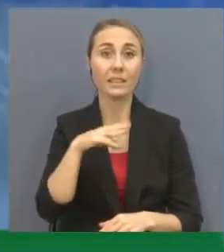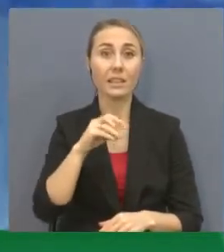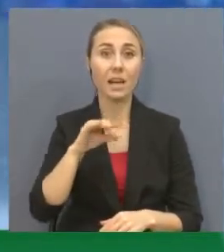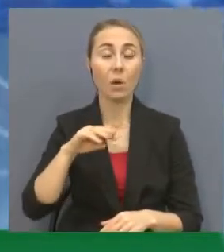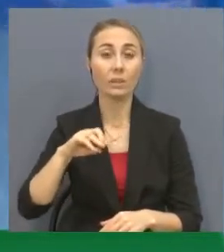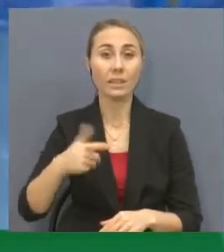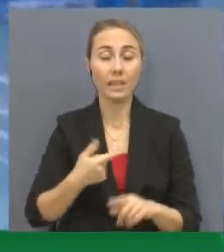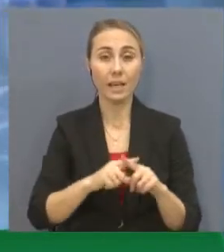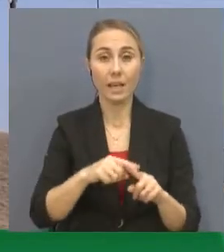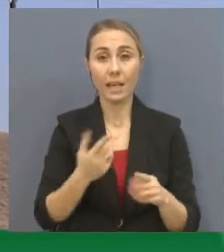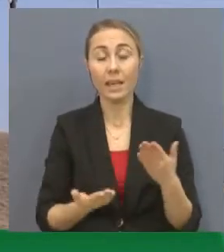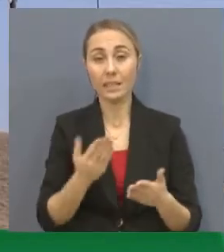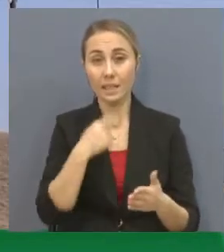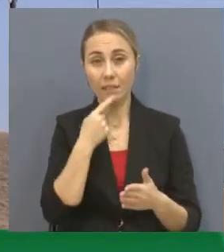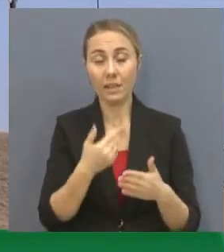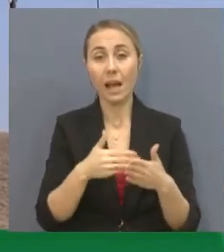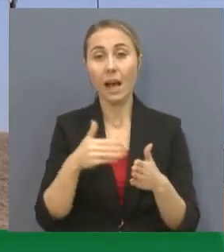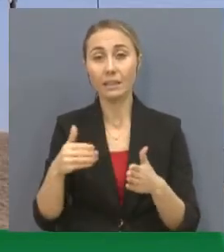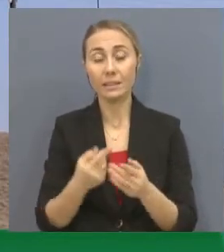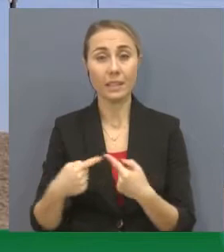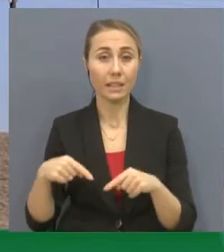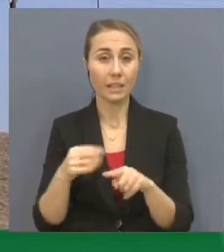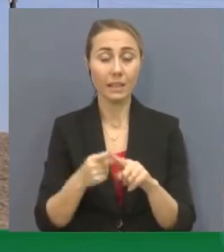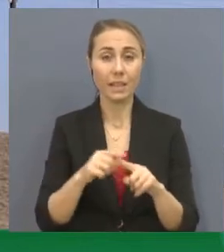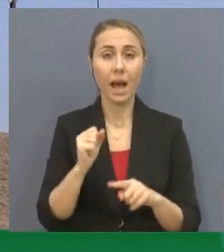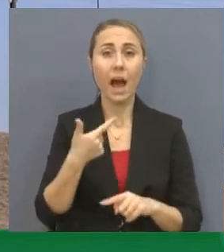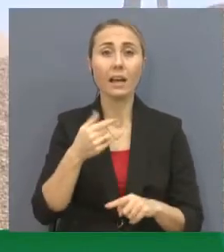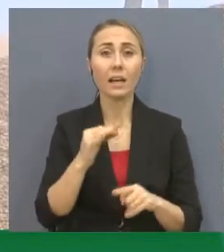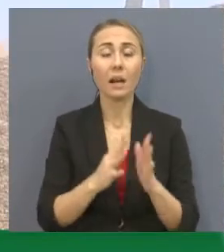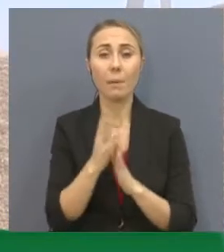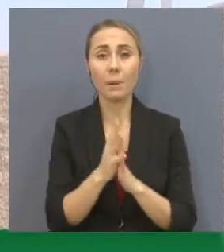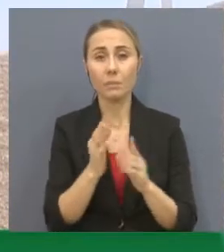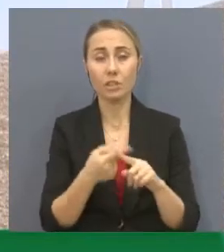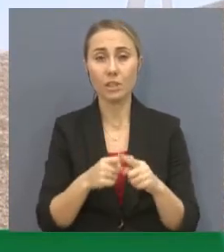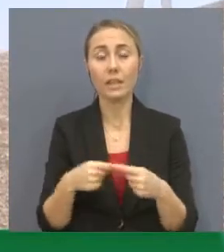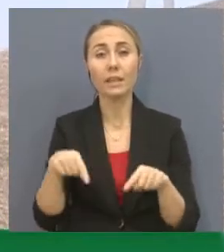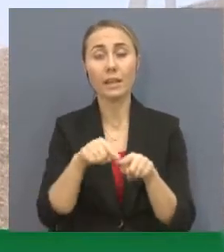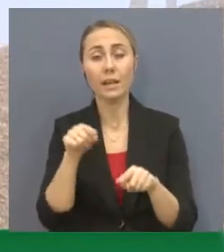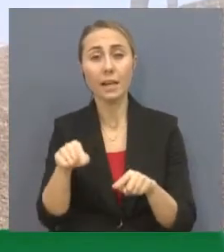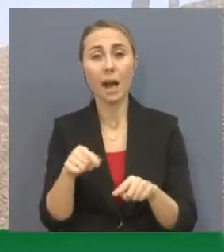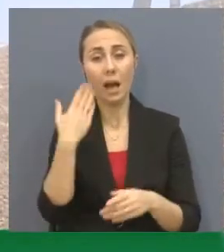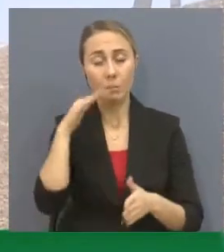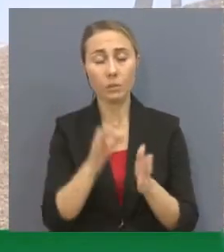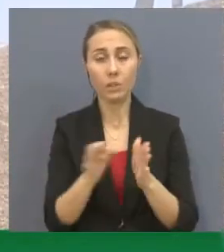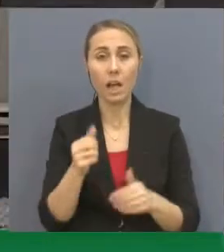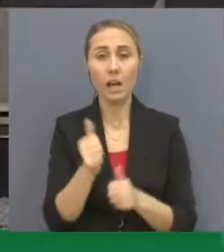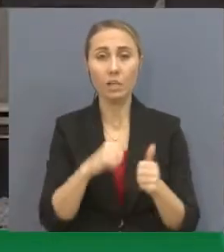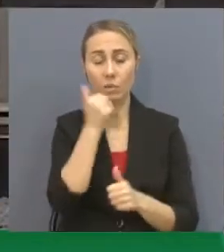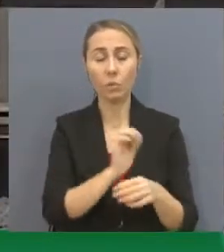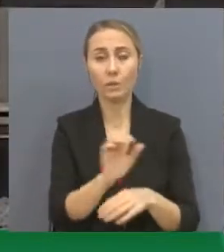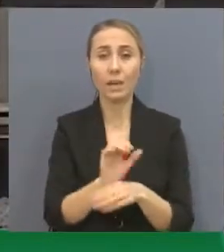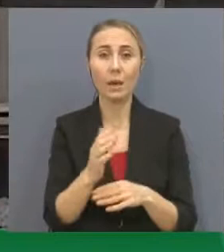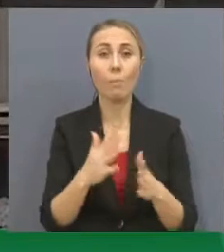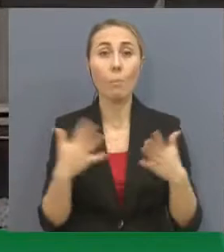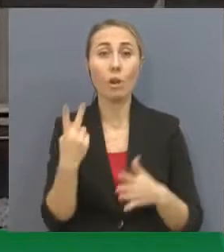если говорить про отдельные сферы то упор в основном делается на агропромышленный комплекс акмолинский регион ежегодно экспортирует более 2 миллионов